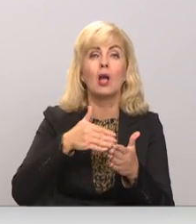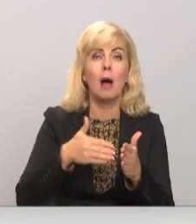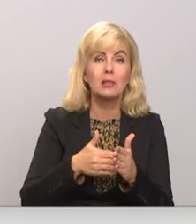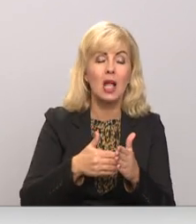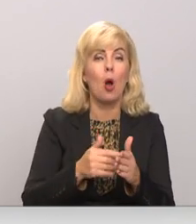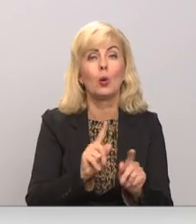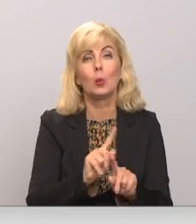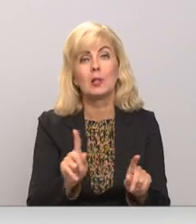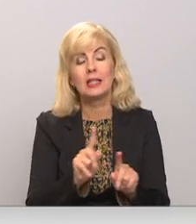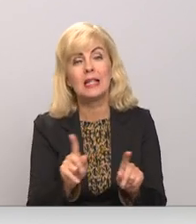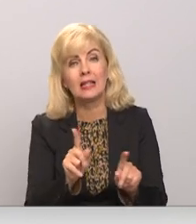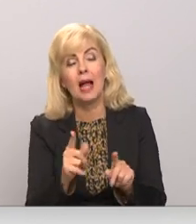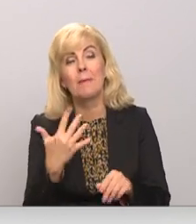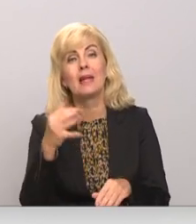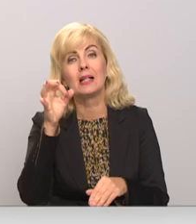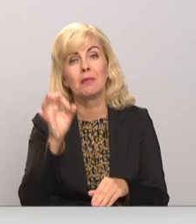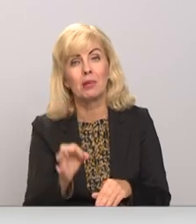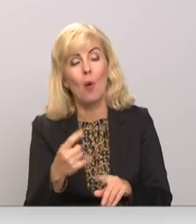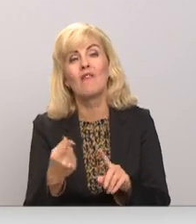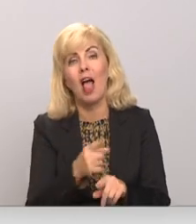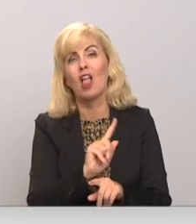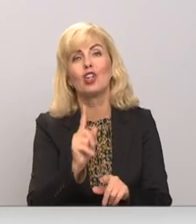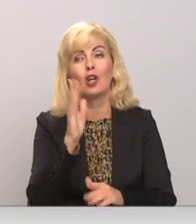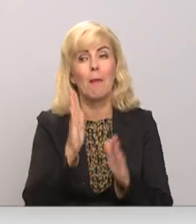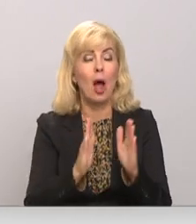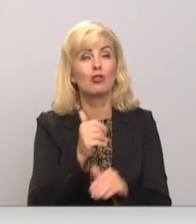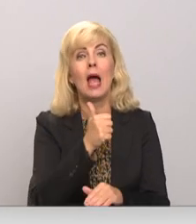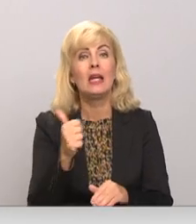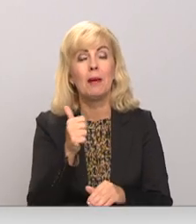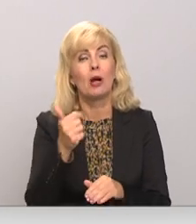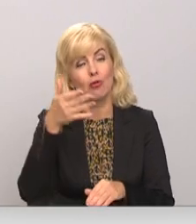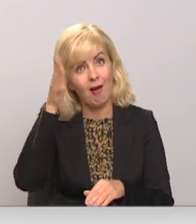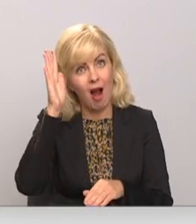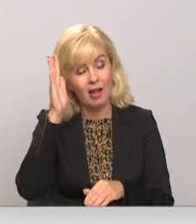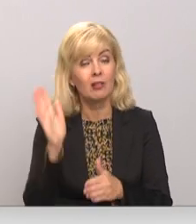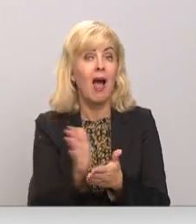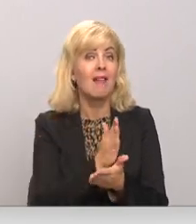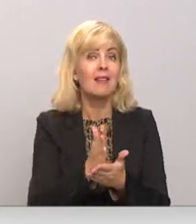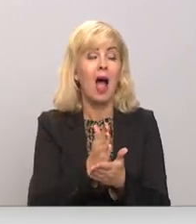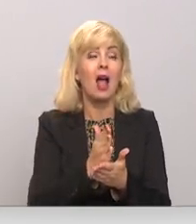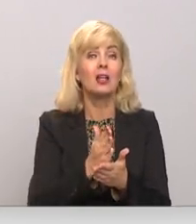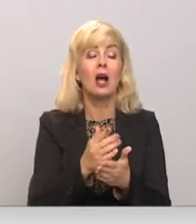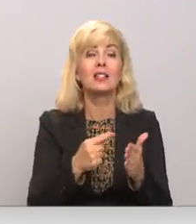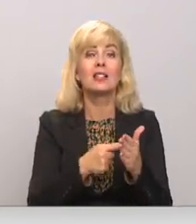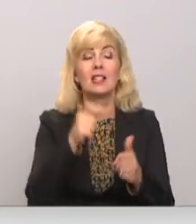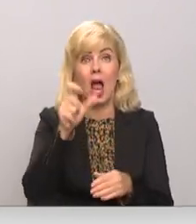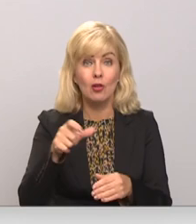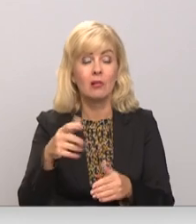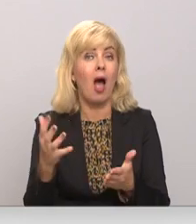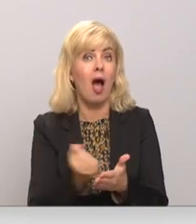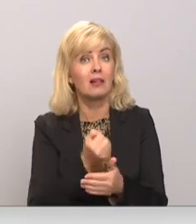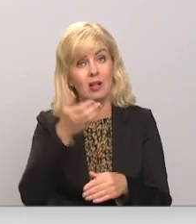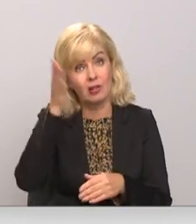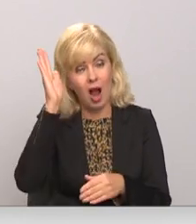apstākļos. Nu, kaut kādus 5% varbūt vēl ir mežā. It īpaši tas attiec uz gailenēm. Daļai seņotāju izdevies atrast tieši